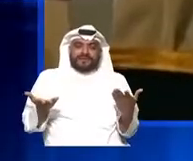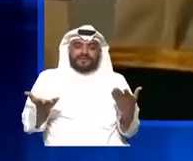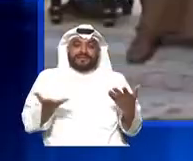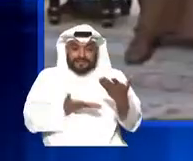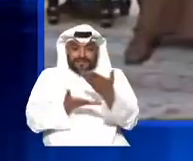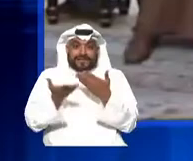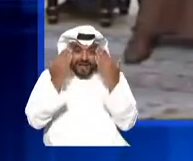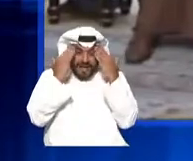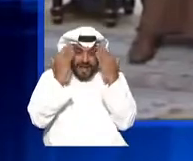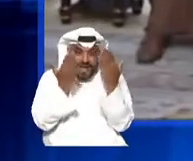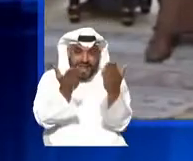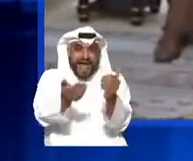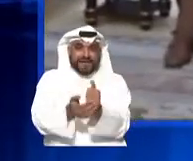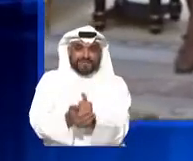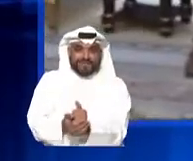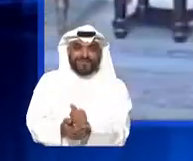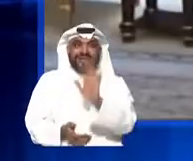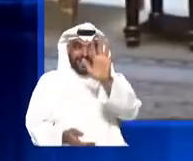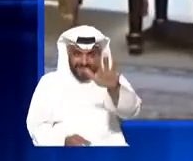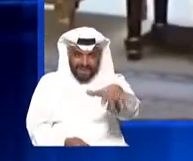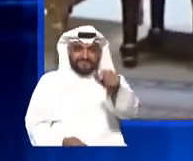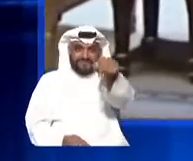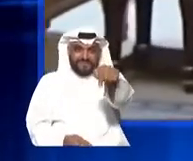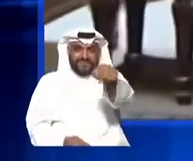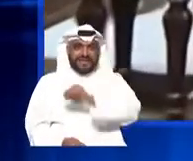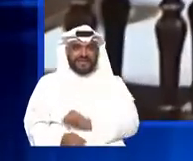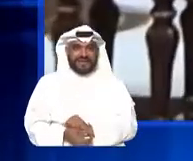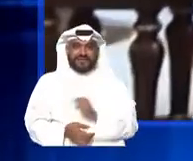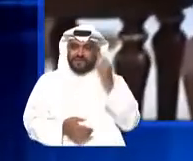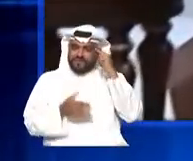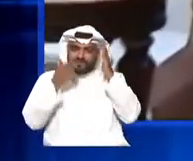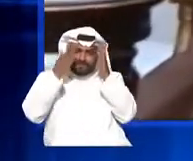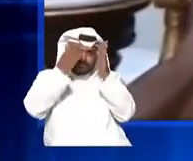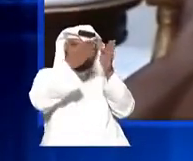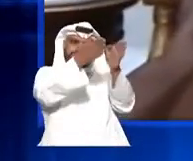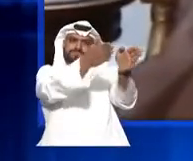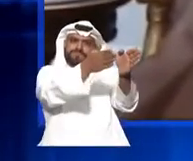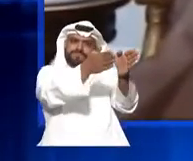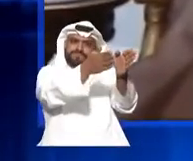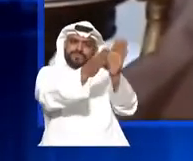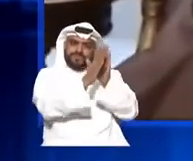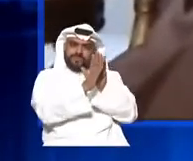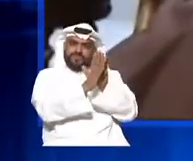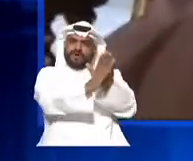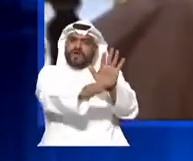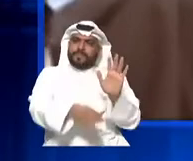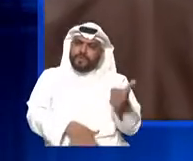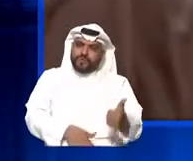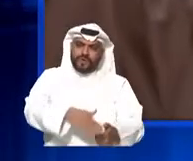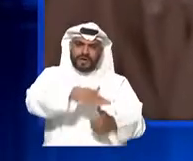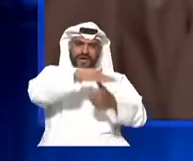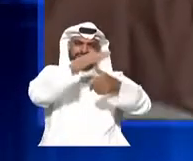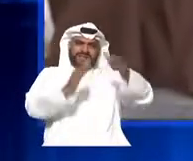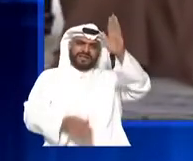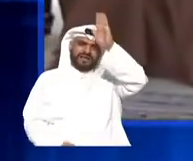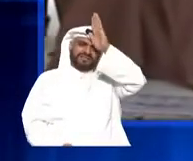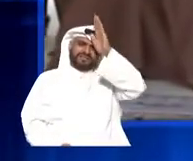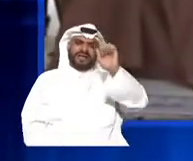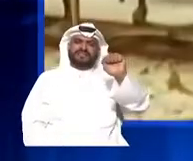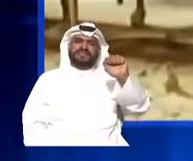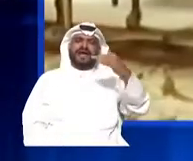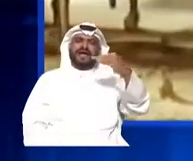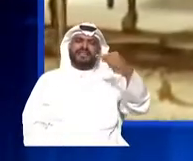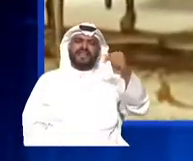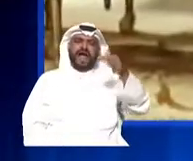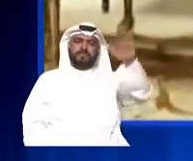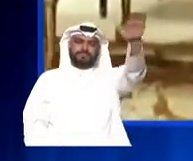الكويتيين الحقيقة. لذلك كان في هناك من هو باتجاه مساندة نظام صدام إلى حد ما من منطلقات عروبية،